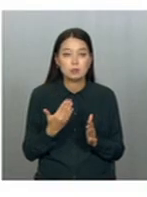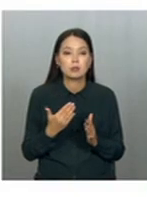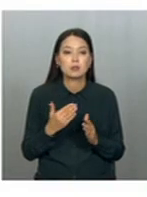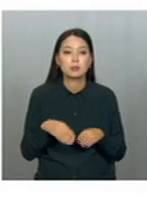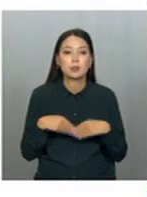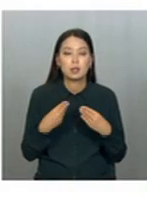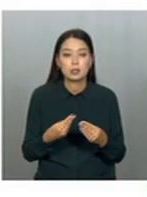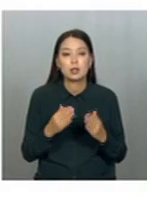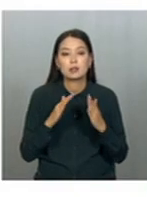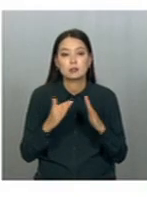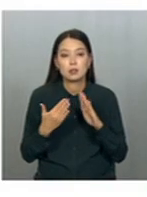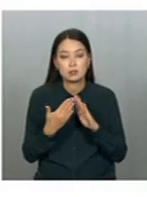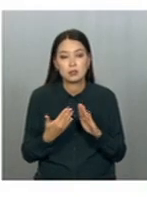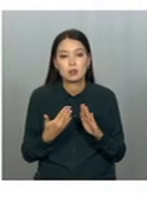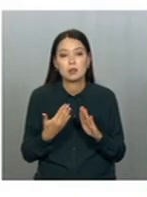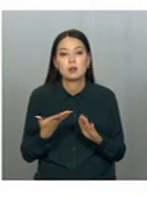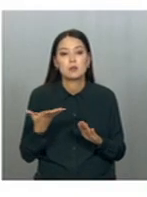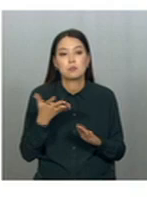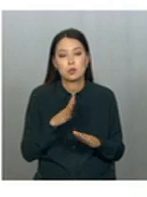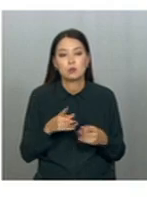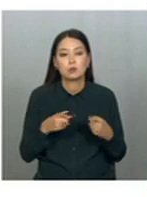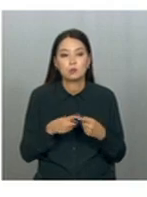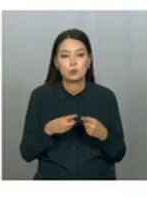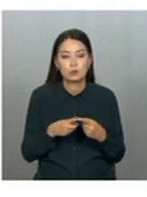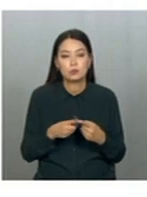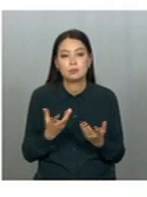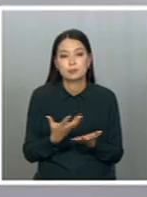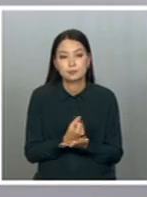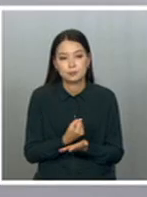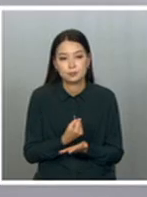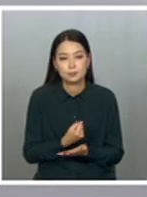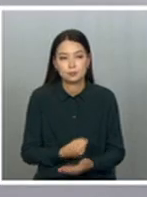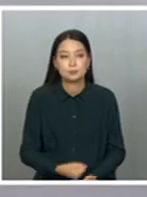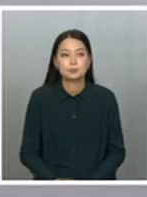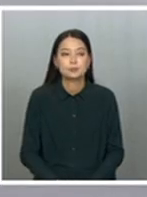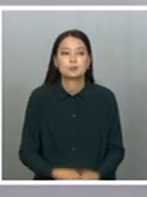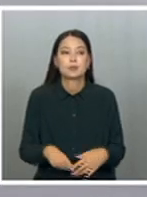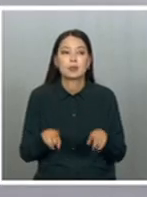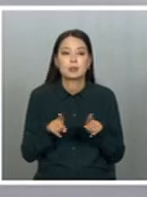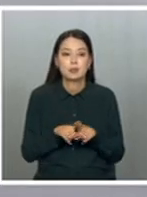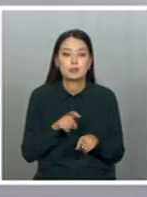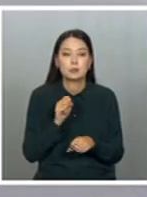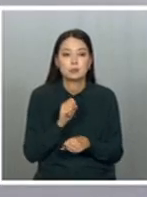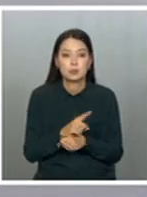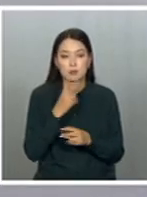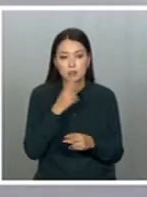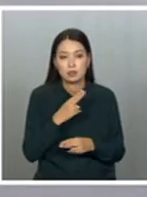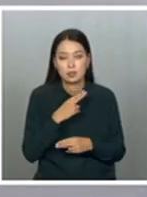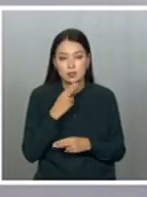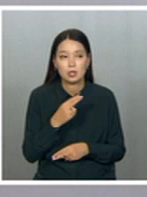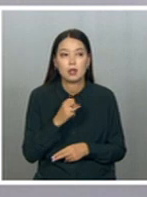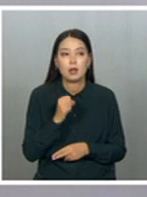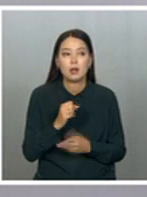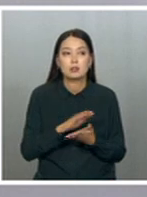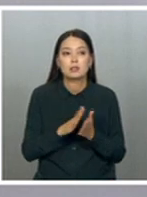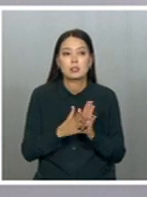берілген қиық пирамида 5 бұрышты қиық пирамида. Мынадай тапсырма қарастырайық. А